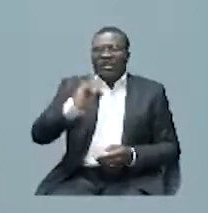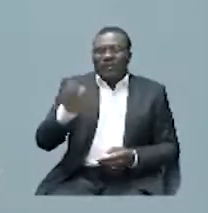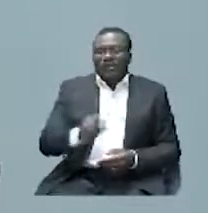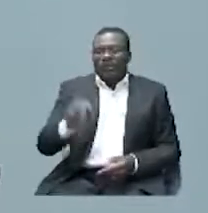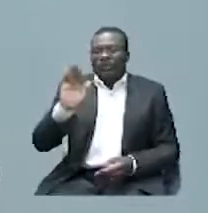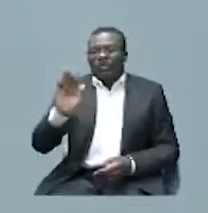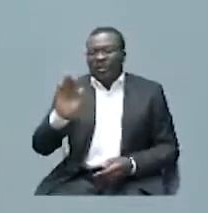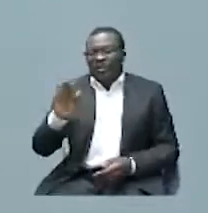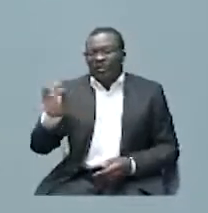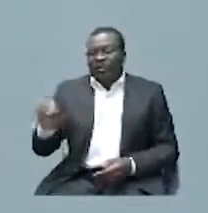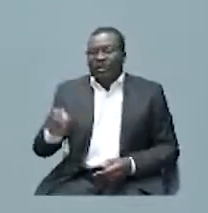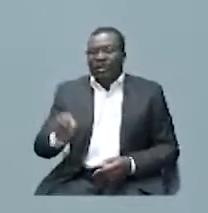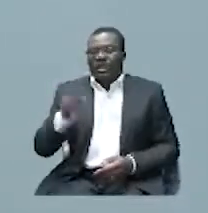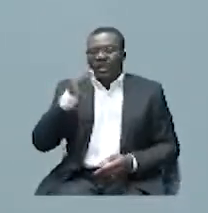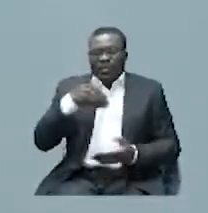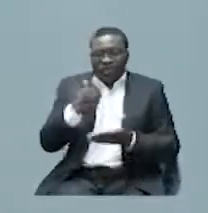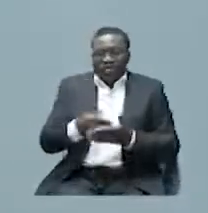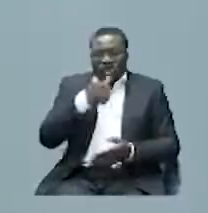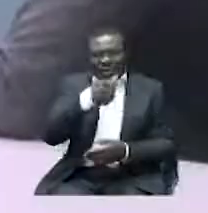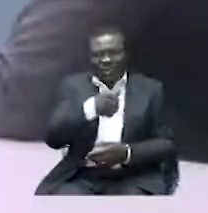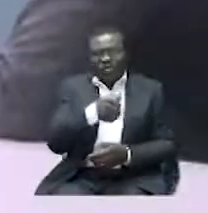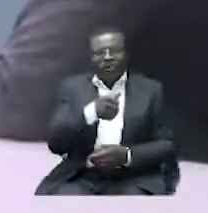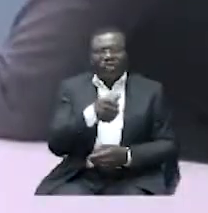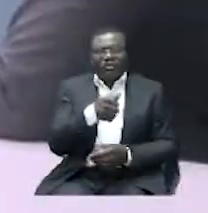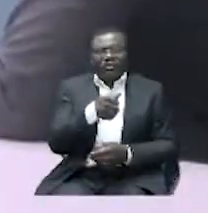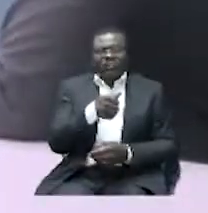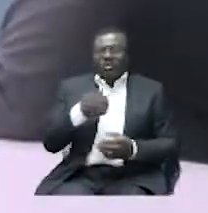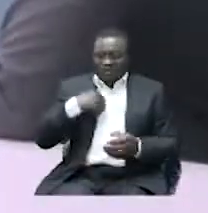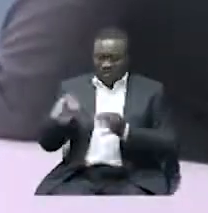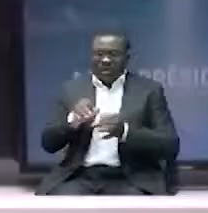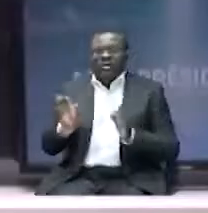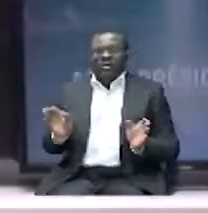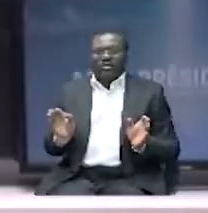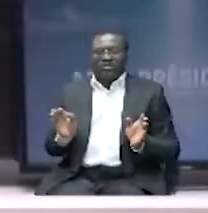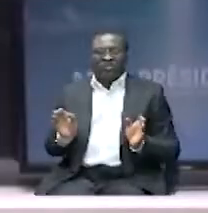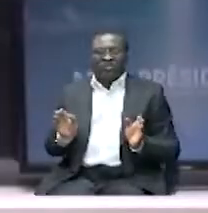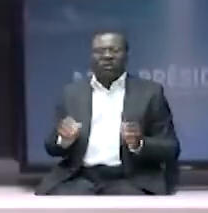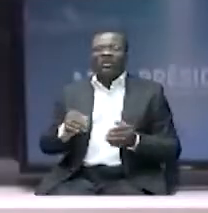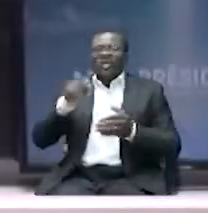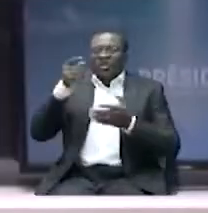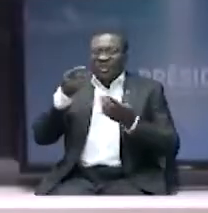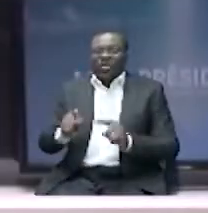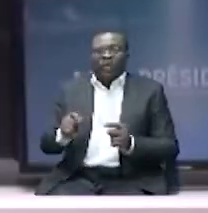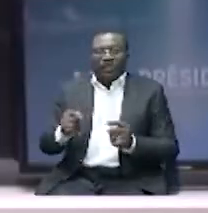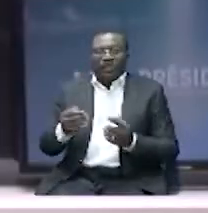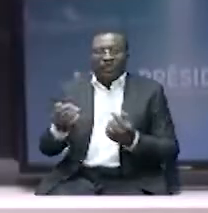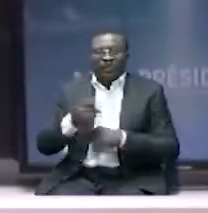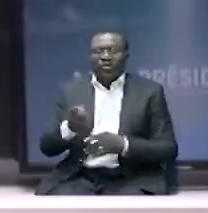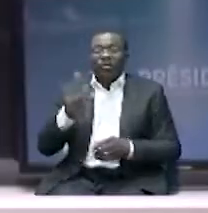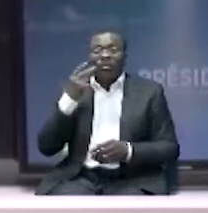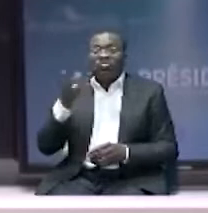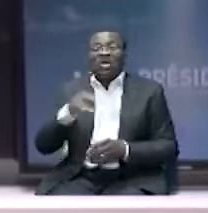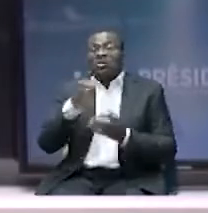ressources propres. Quelle est la nuance? C'est-à-dire, je vais vous expliquer. Ce qui se passe aujourd'hui, et vous l'observez